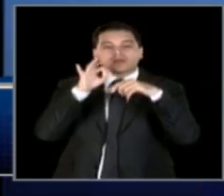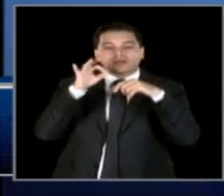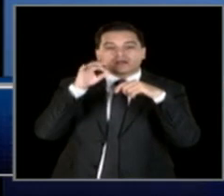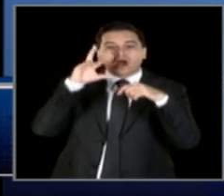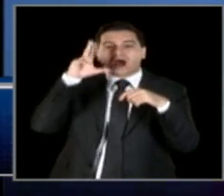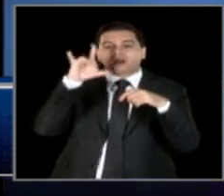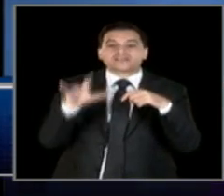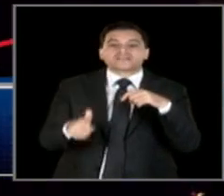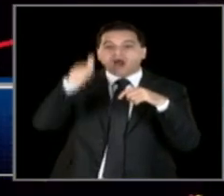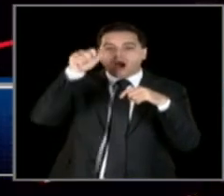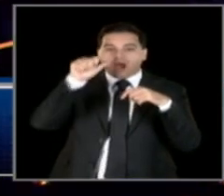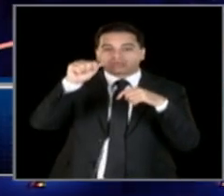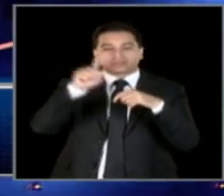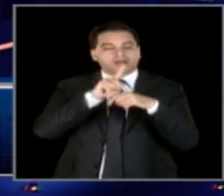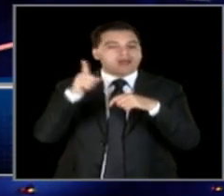خاطئة.